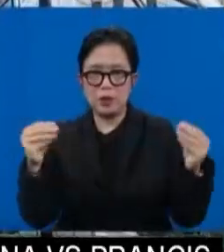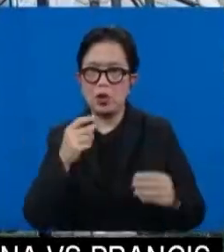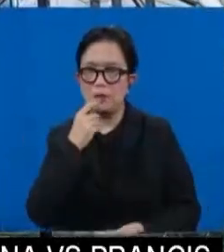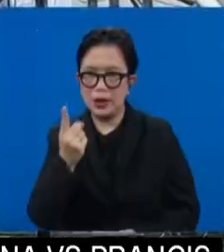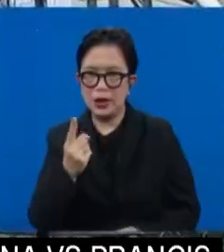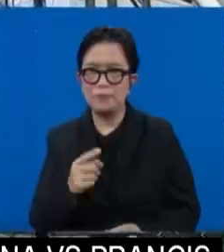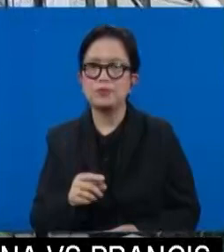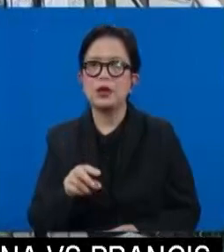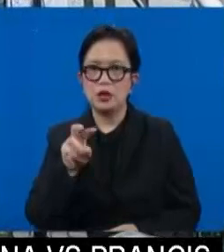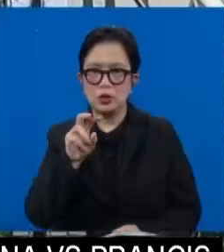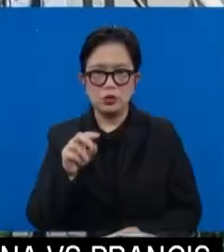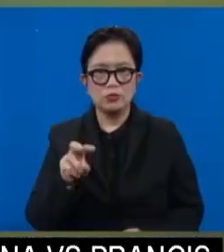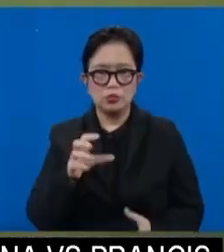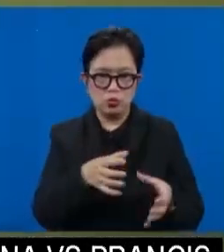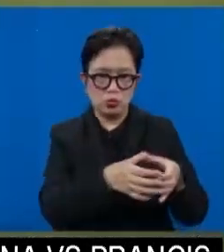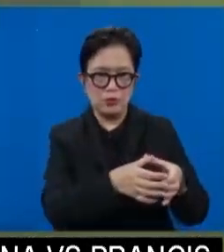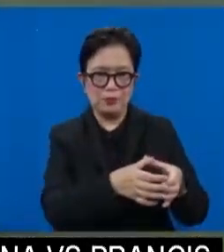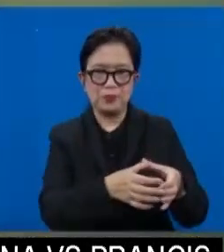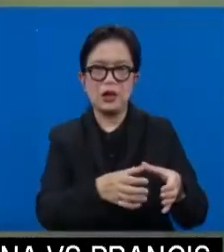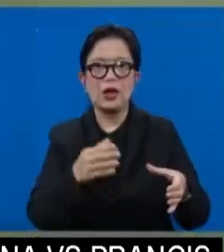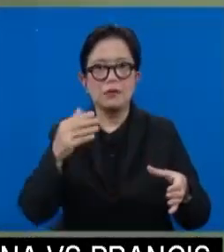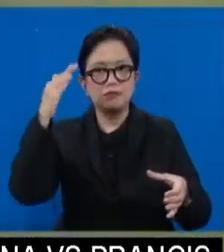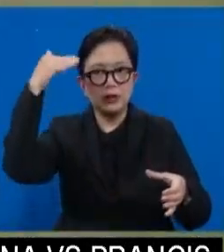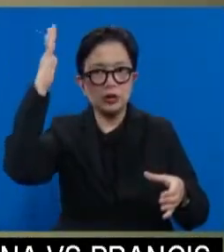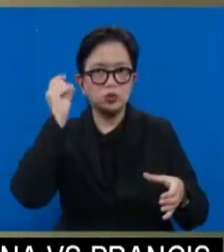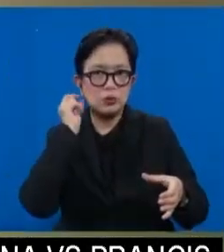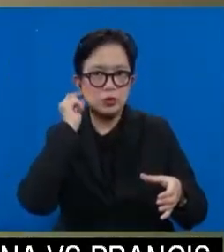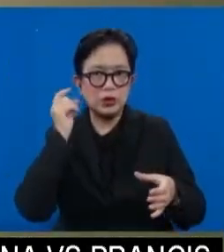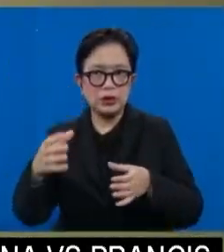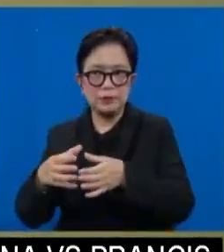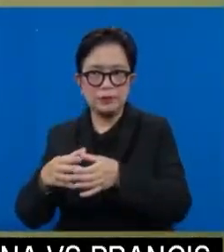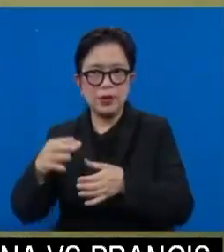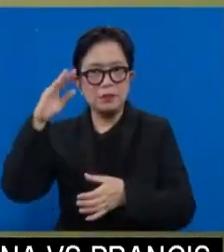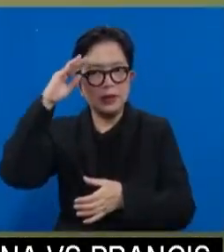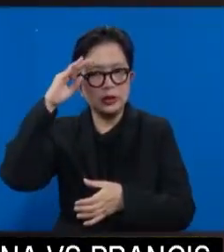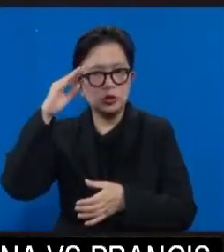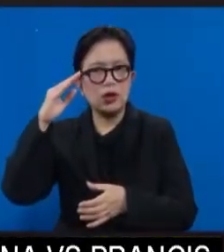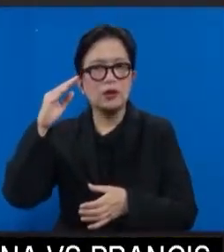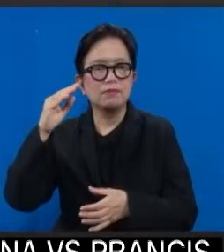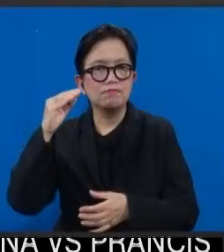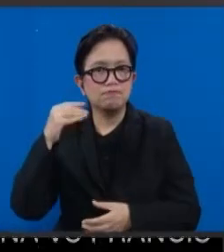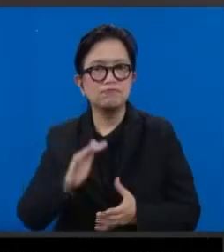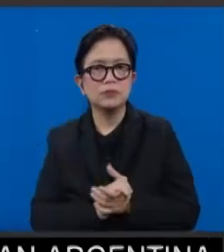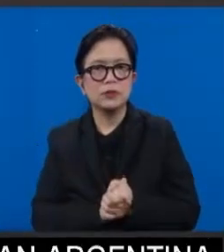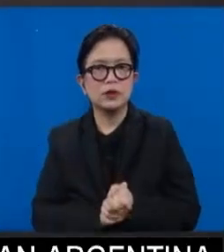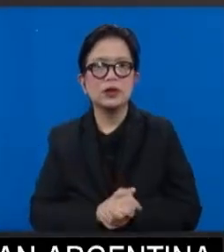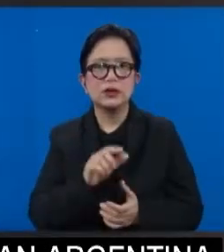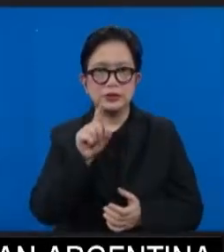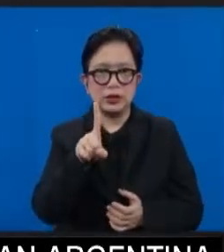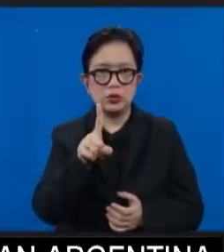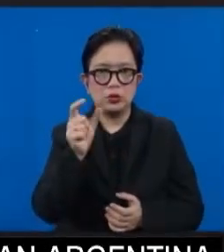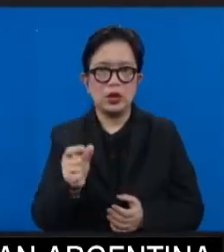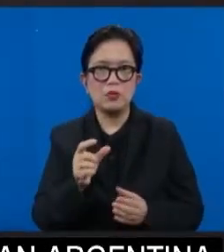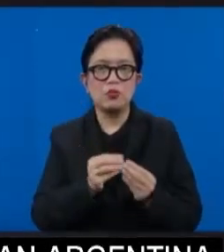Metro Depok pada Jumat siang. Yogen mengatakan ada 3 orang yang diduga menjadi korban, 1 orang mewakili untuk membuat